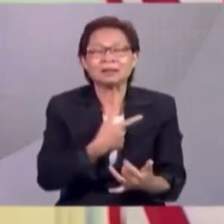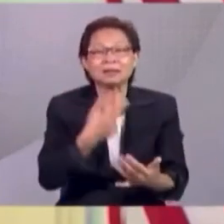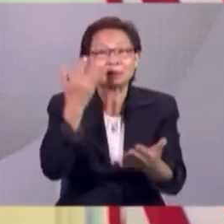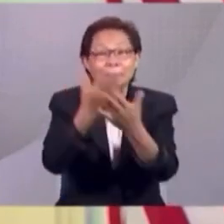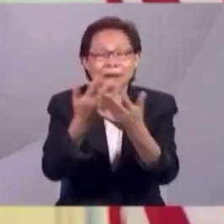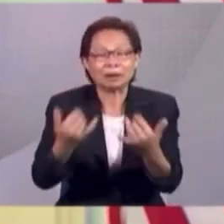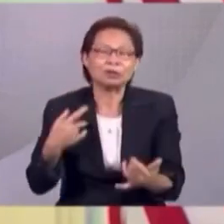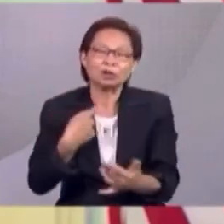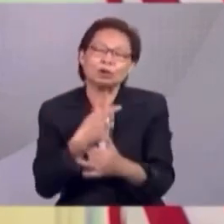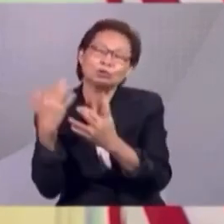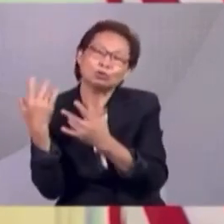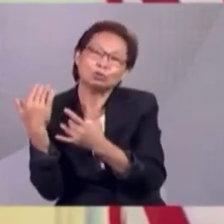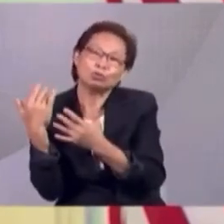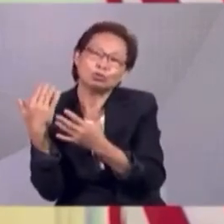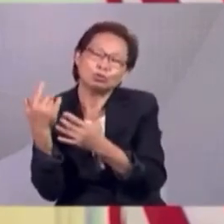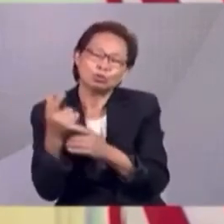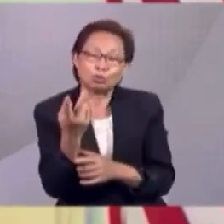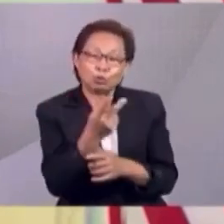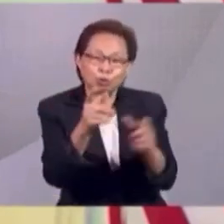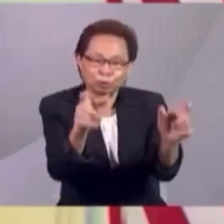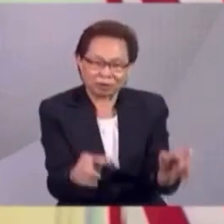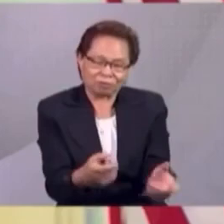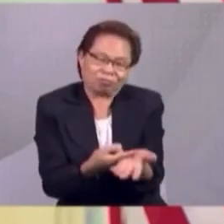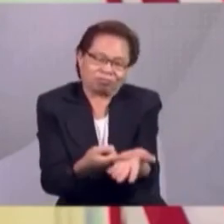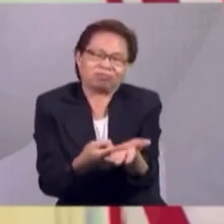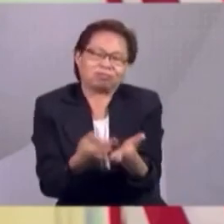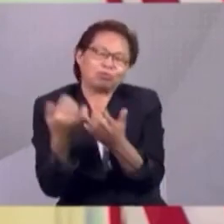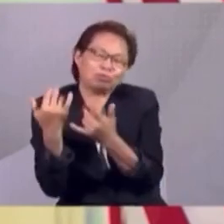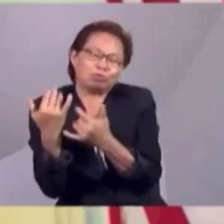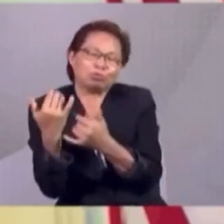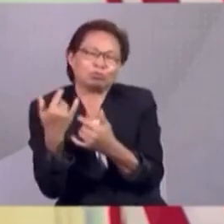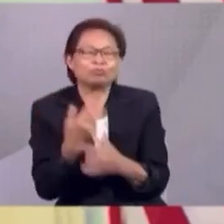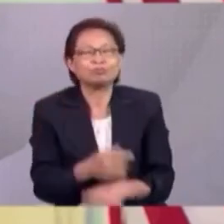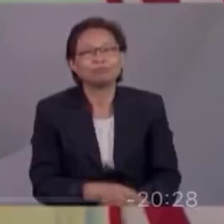menunggukan rundingan tersebut. Tuan-tuan dan puan-puan sekalian,